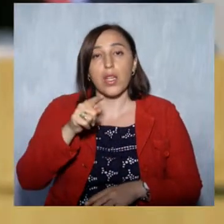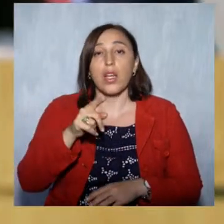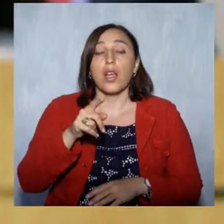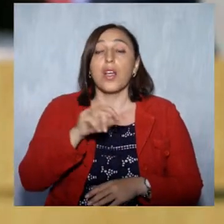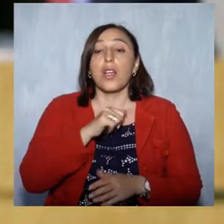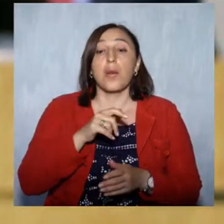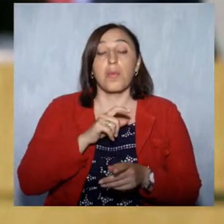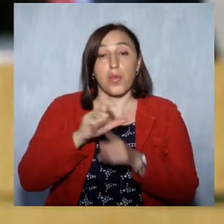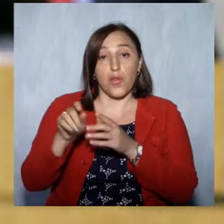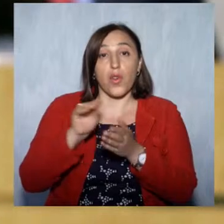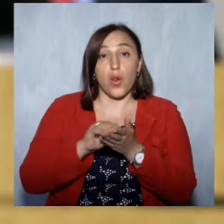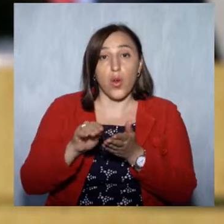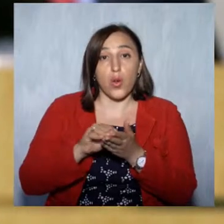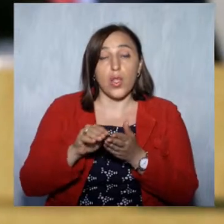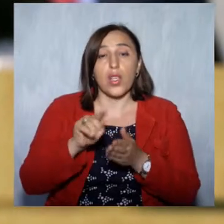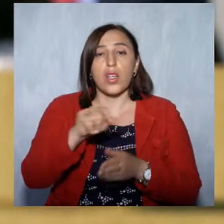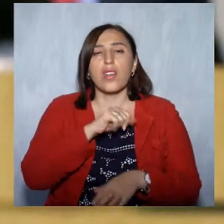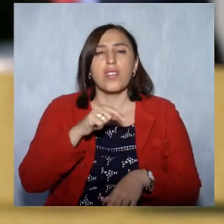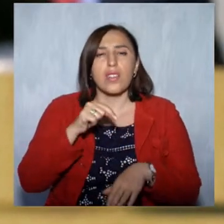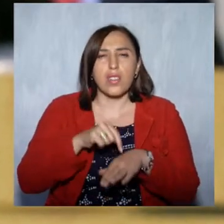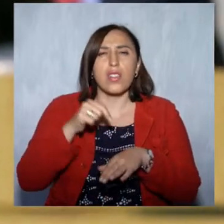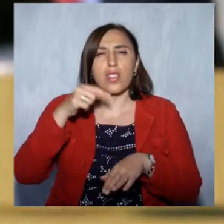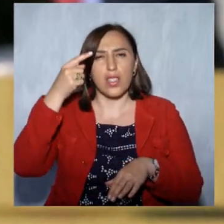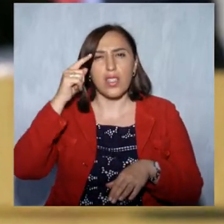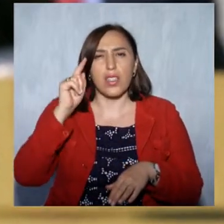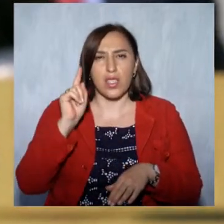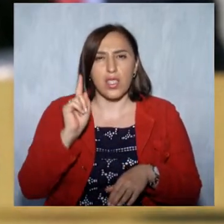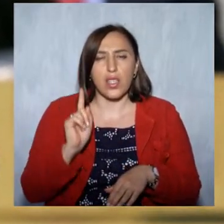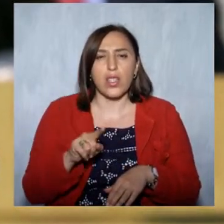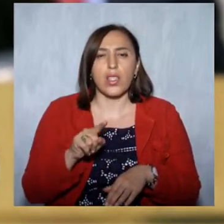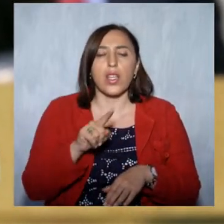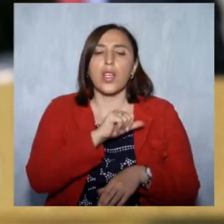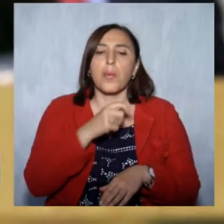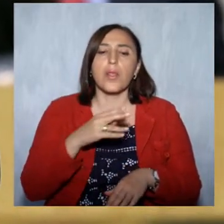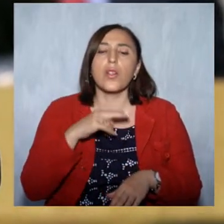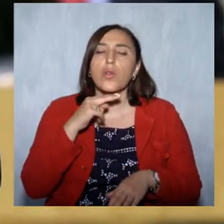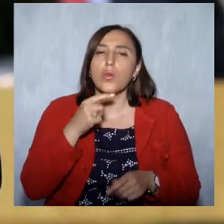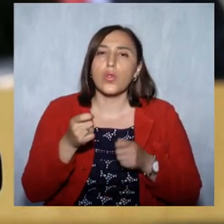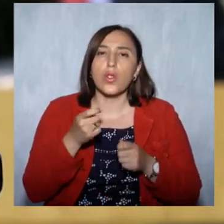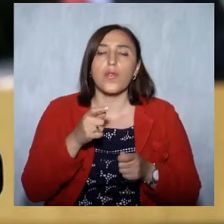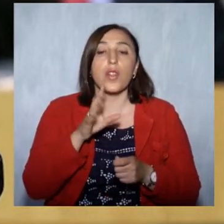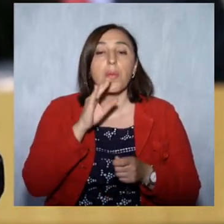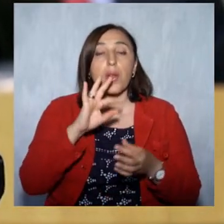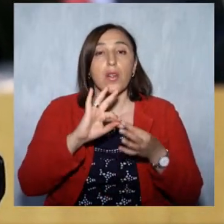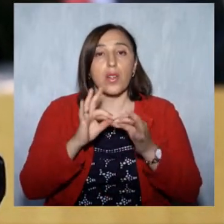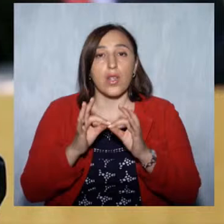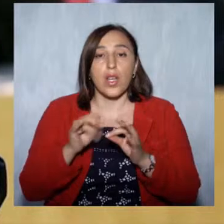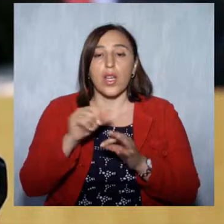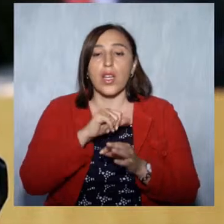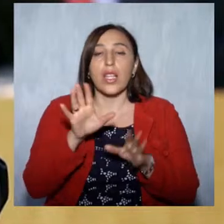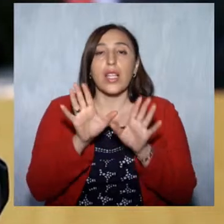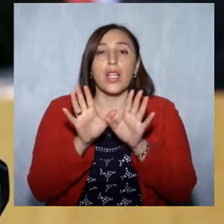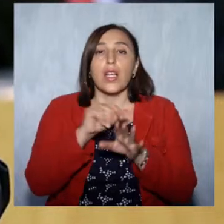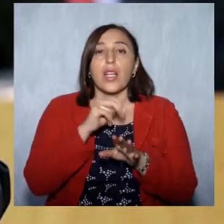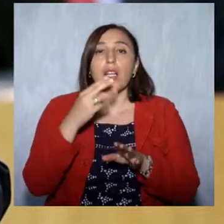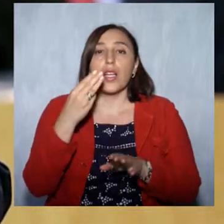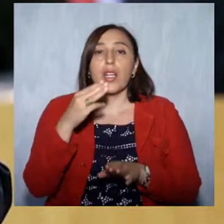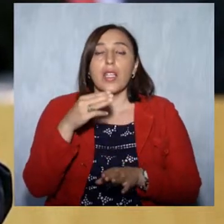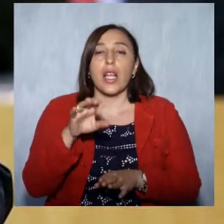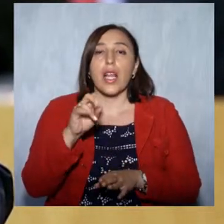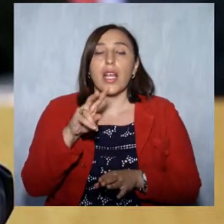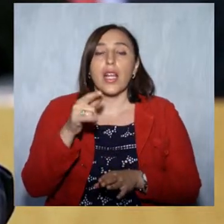թեև նախկին հիանալի զգում է, ինչ կարելի է ասել, ինչ ոչ, գրել է Տոլստոյը Տելեգրամի իրալիքում, հավելելով,